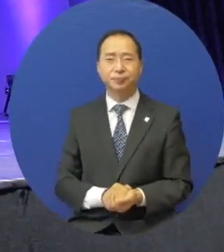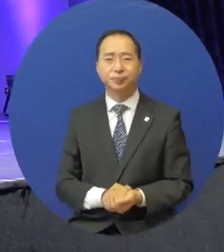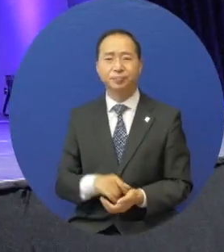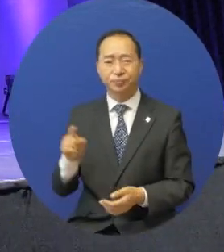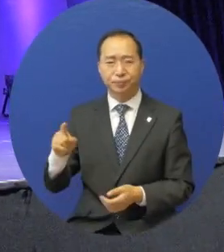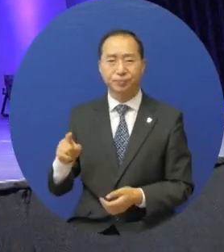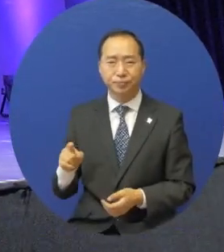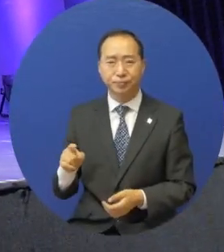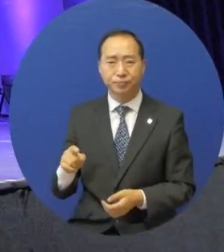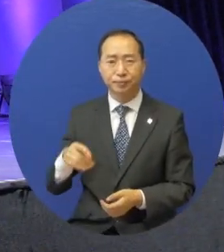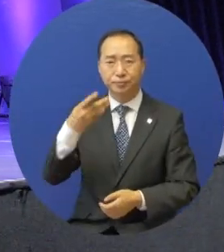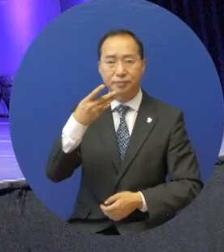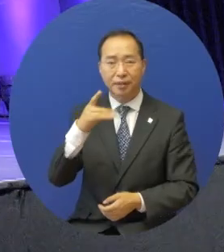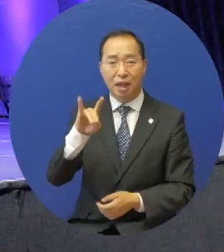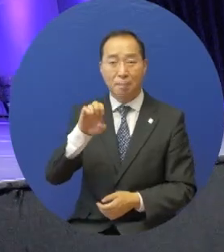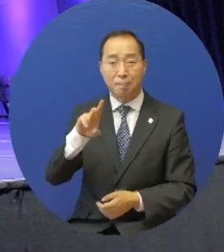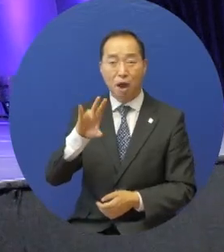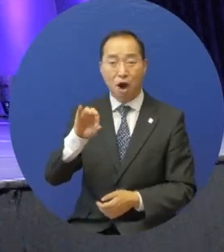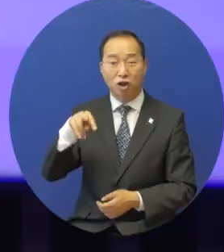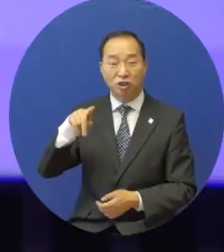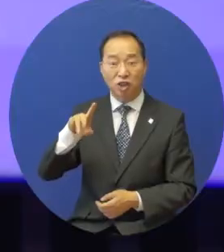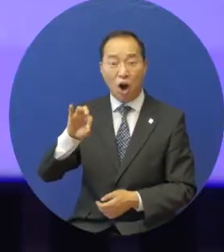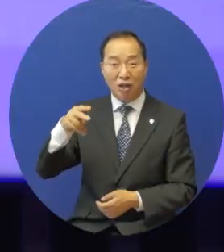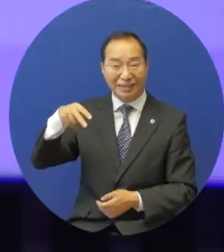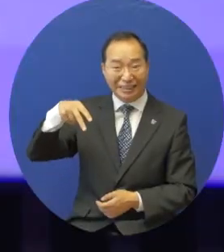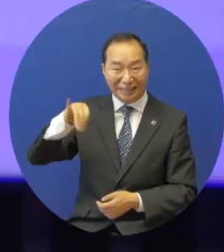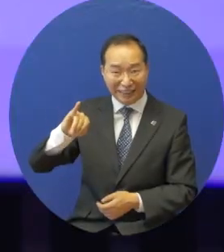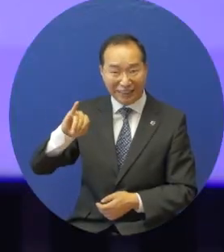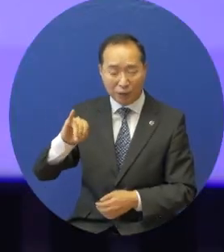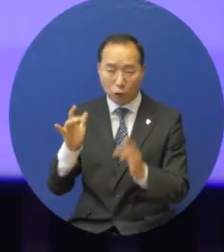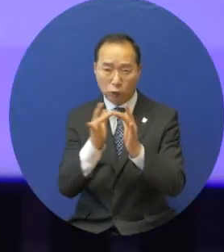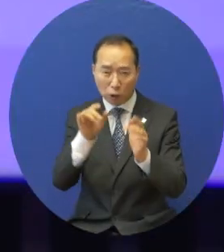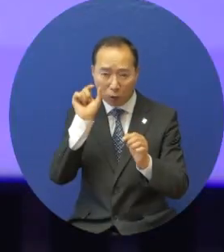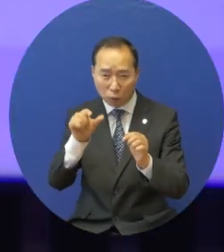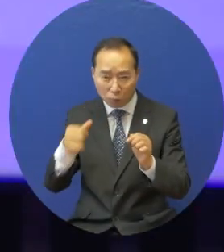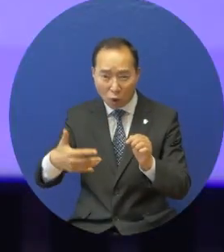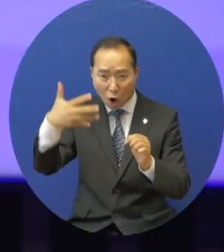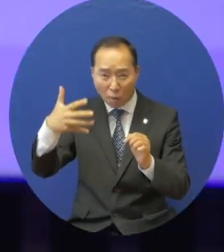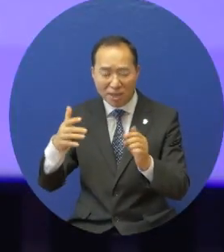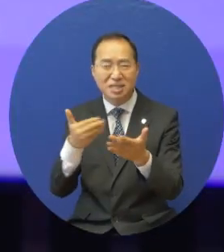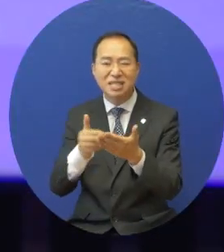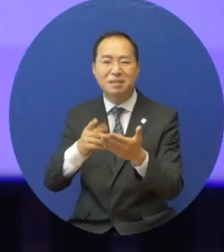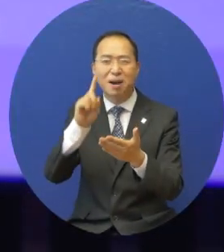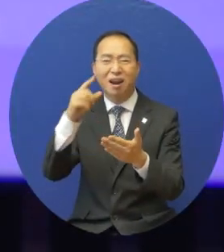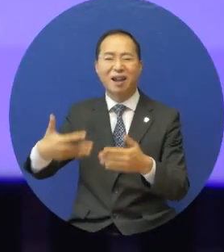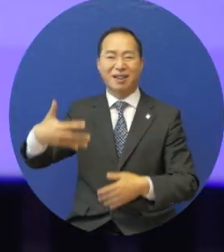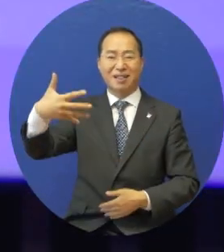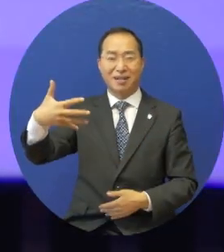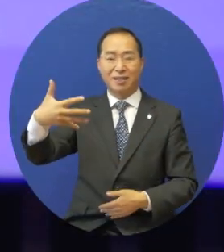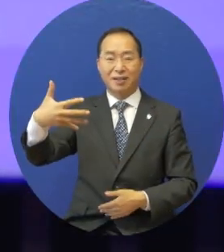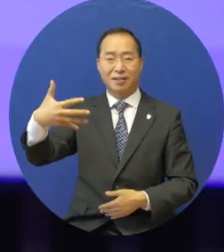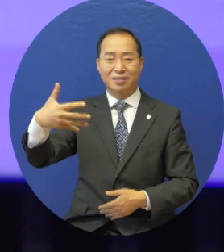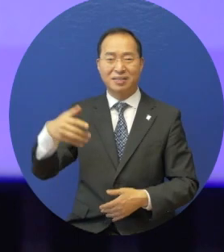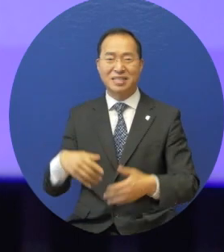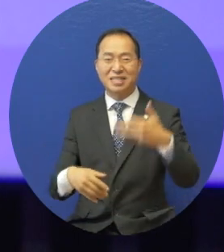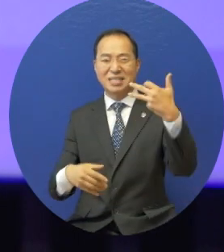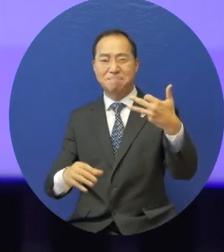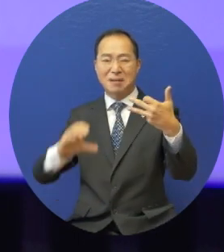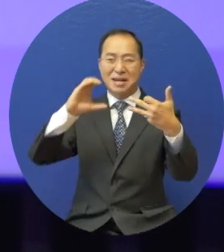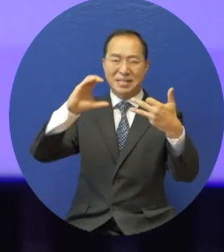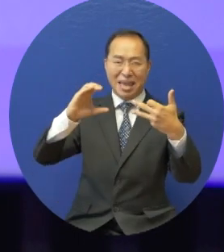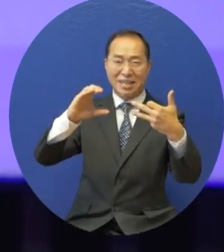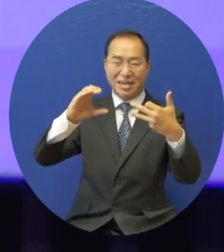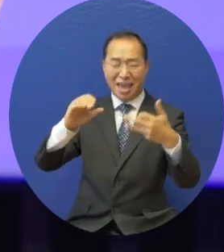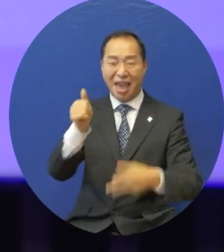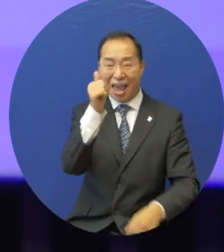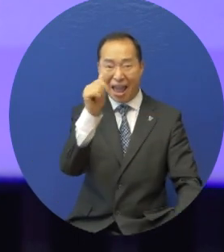태평성시도 또는 성시전도라고 하는 용어로 포털에 가서 검색을 해보면 그림이 하나 뜰 거예요. 18세기